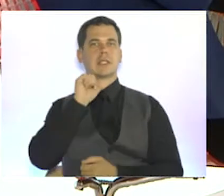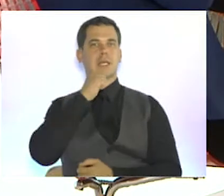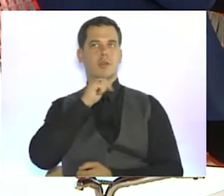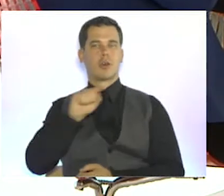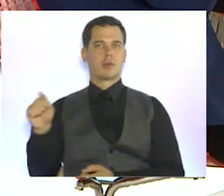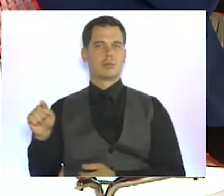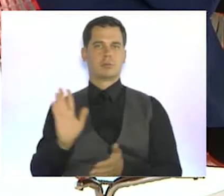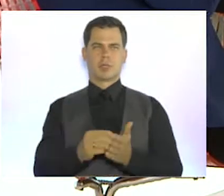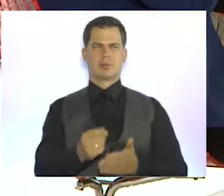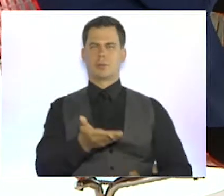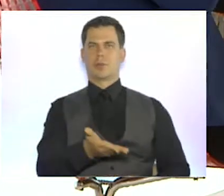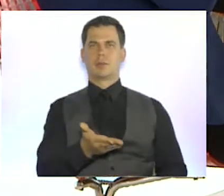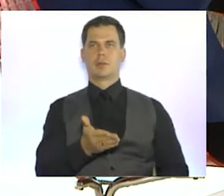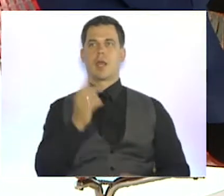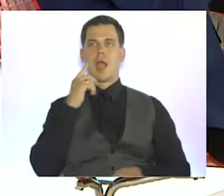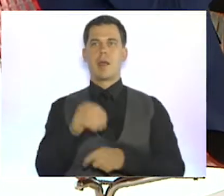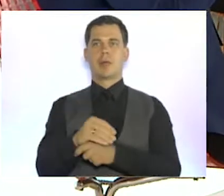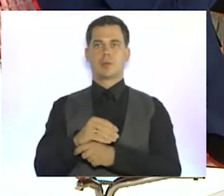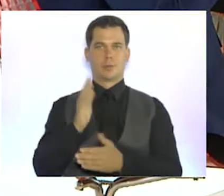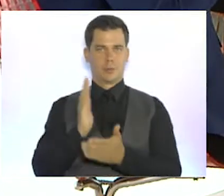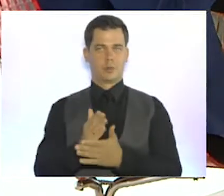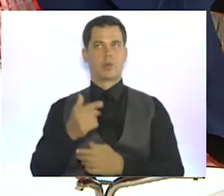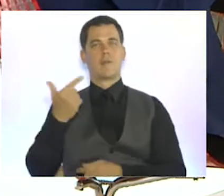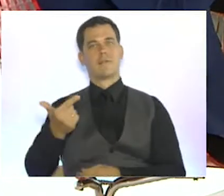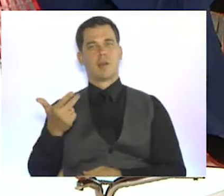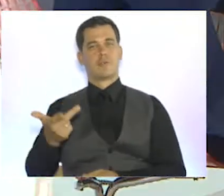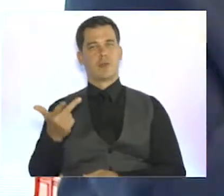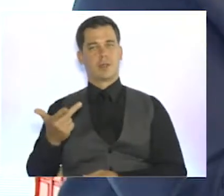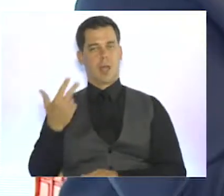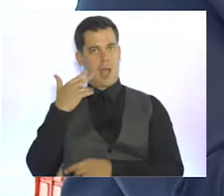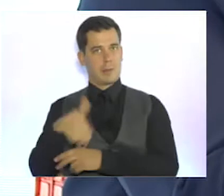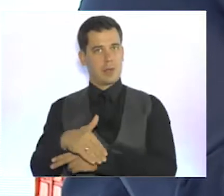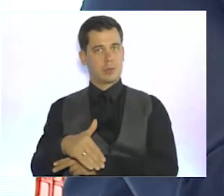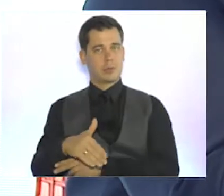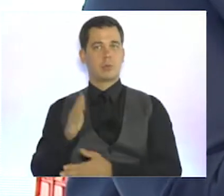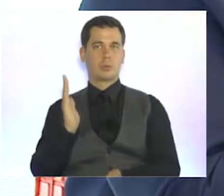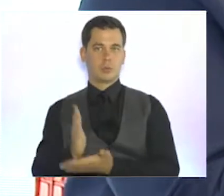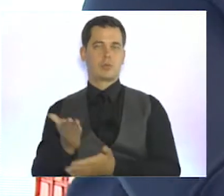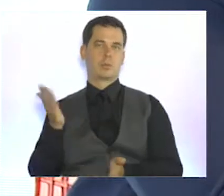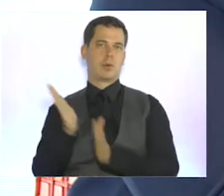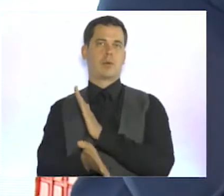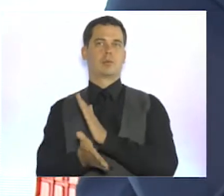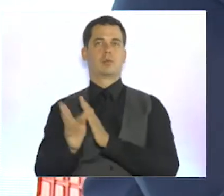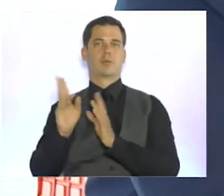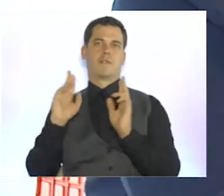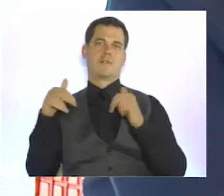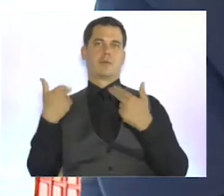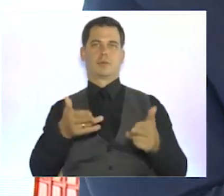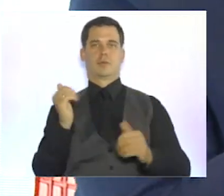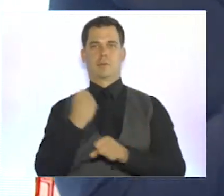tak, weźmiemy te emerytury, posiedzimy 2-3 lata na tej emeryturze i najzwyczajniej w świecie, proszę państwa, wrócimy do